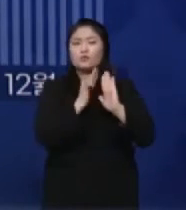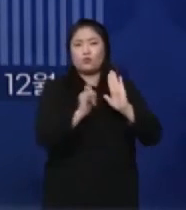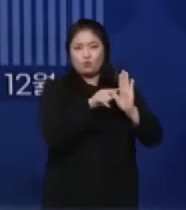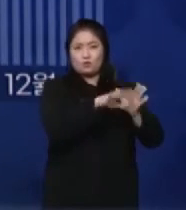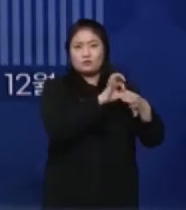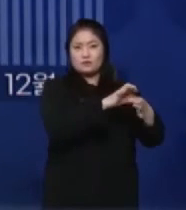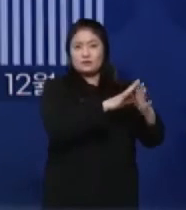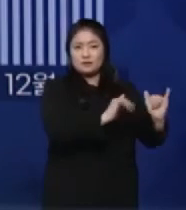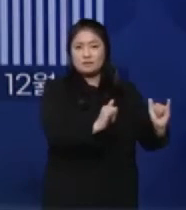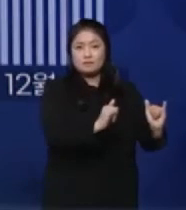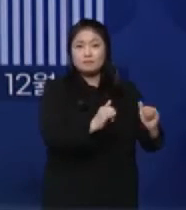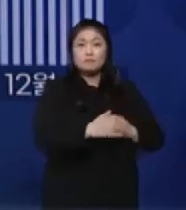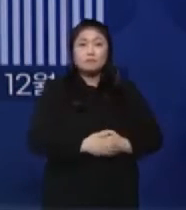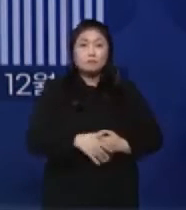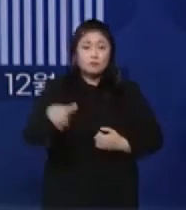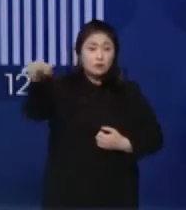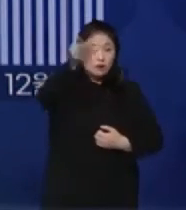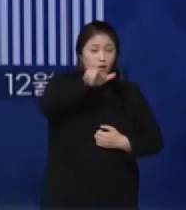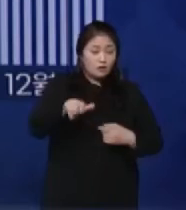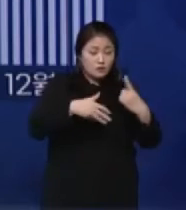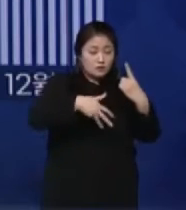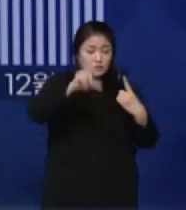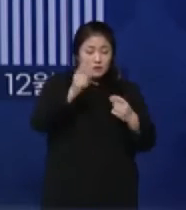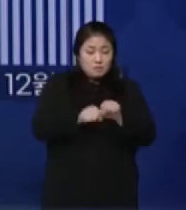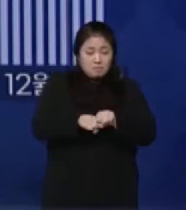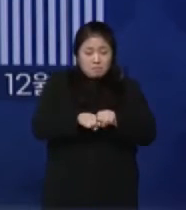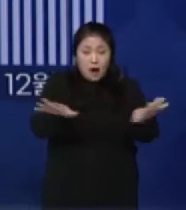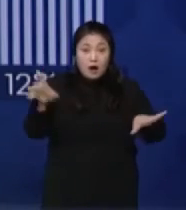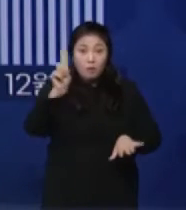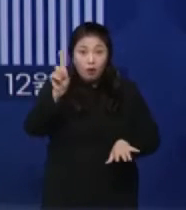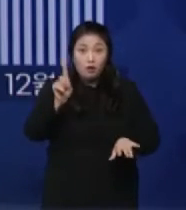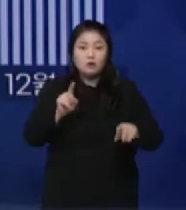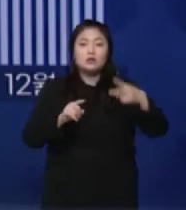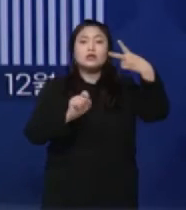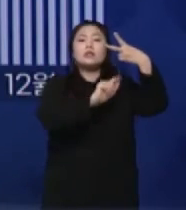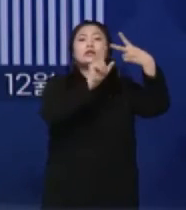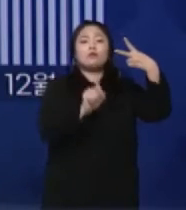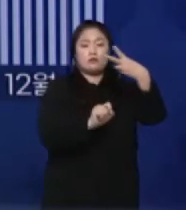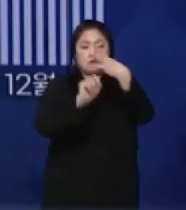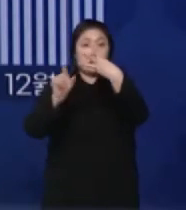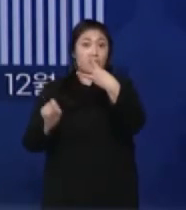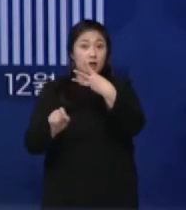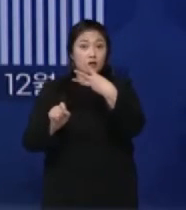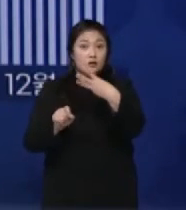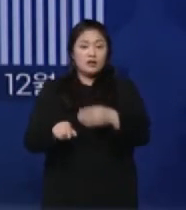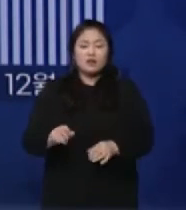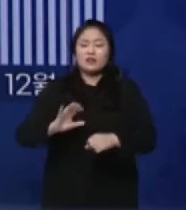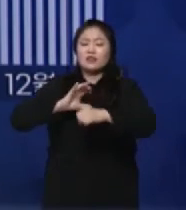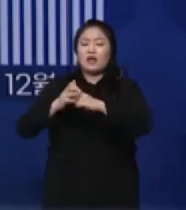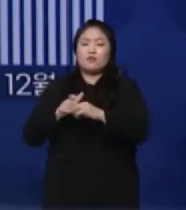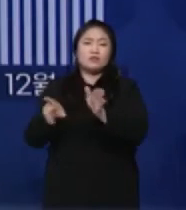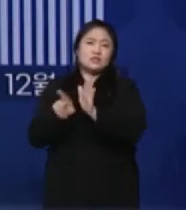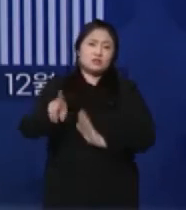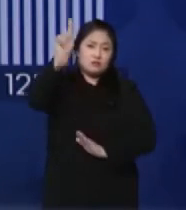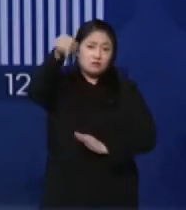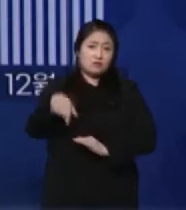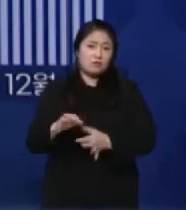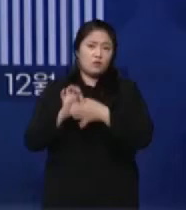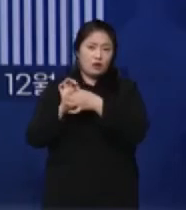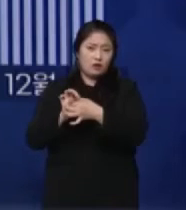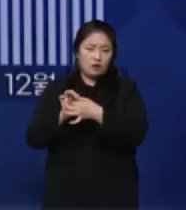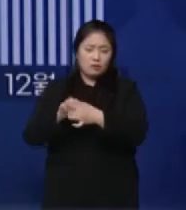얻습니다 전국적인 1차 대 유행은 2월부터 3월에 걸쳐 대구 신천지 교회를 중심으로